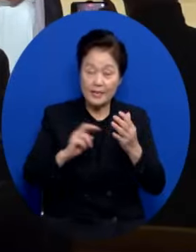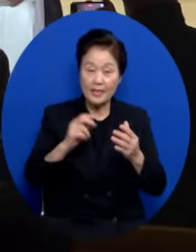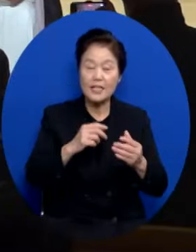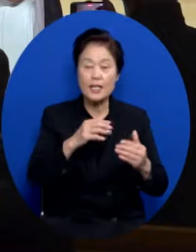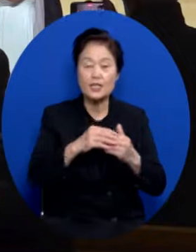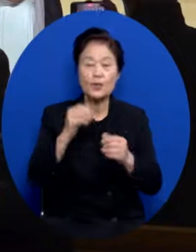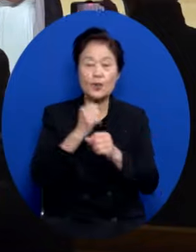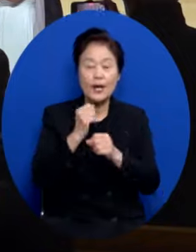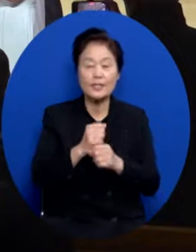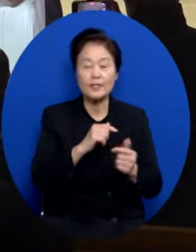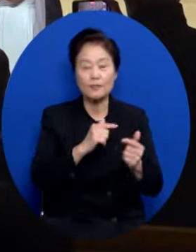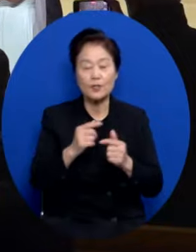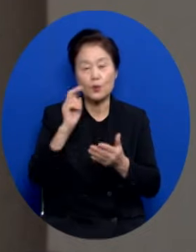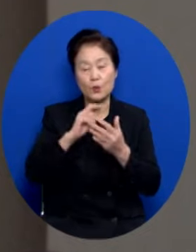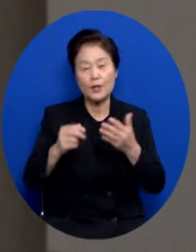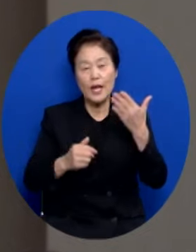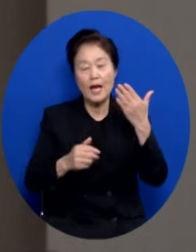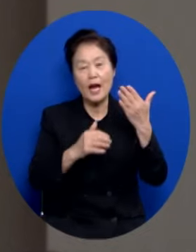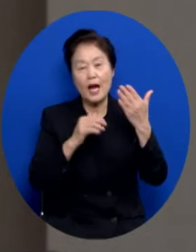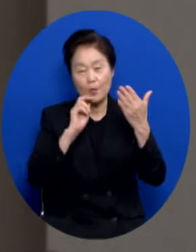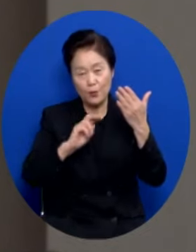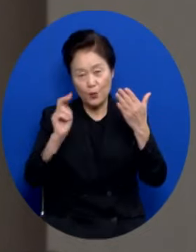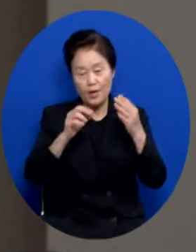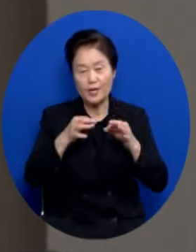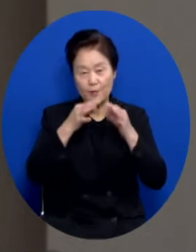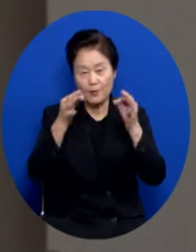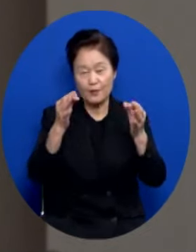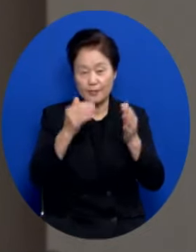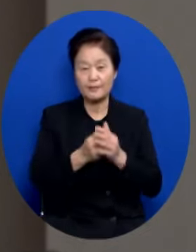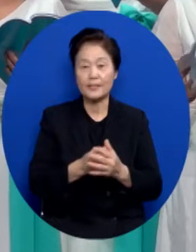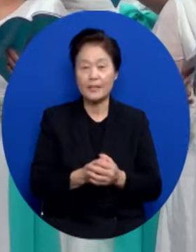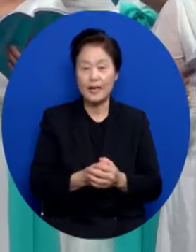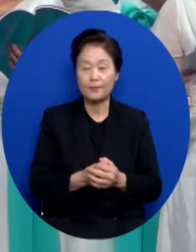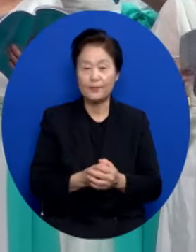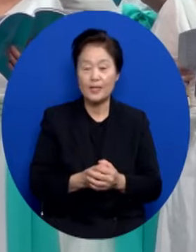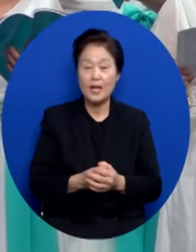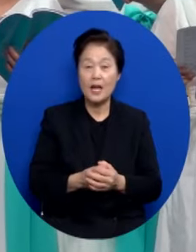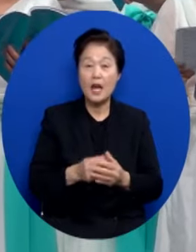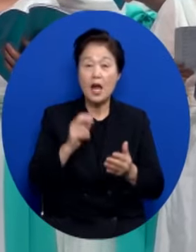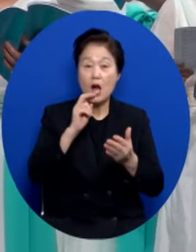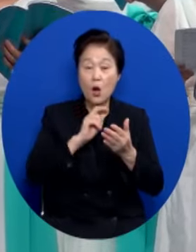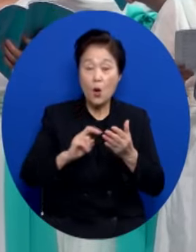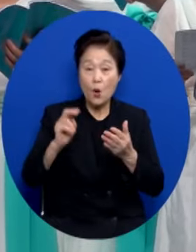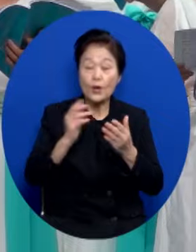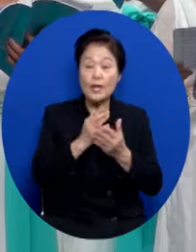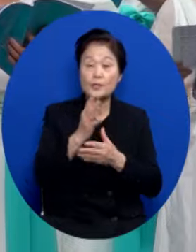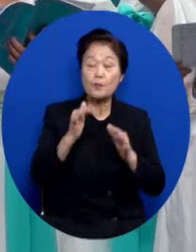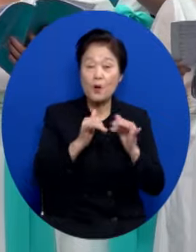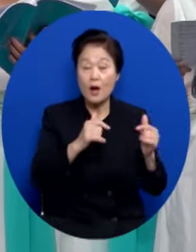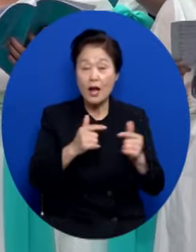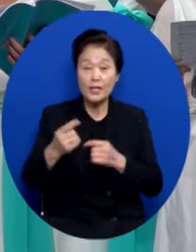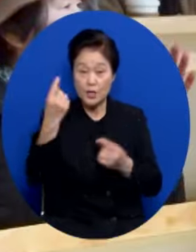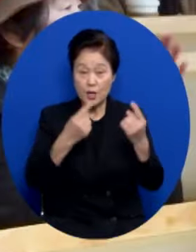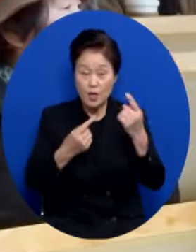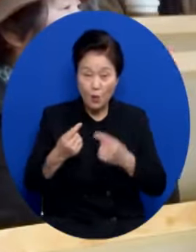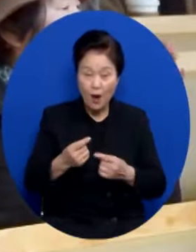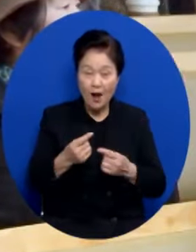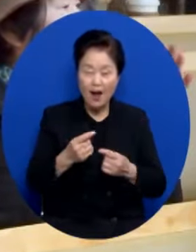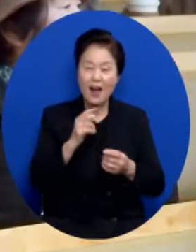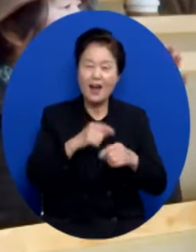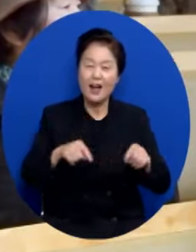포함한 9곡의 다채로운 합창곡을 선보였습니다. 김제니 소프라노와 노빌레 현악 4중주도 특별 출연해 무대를